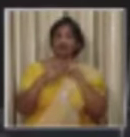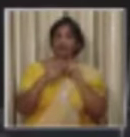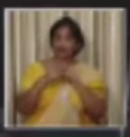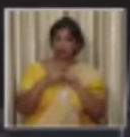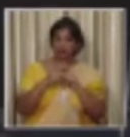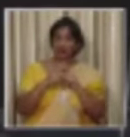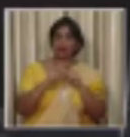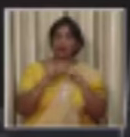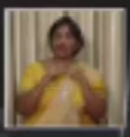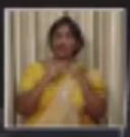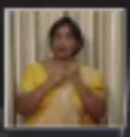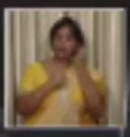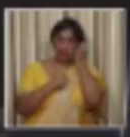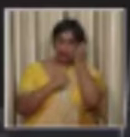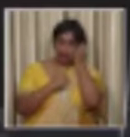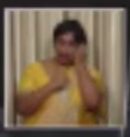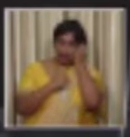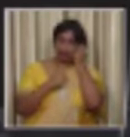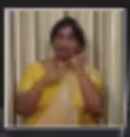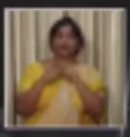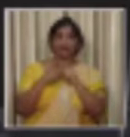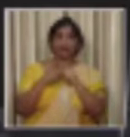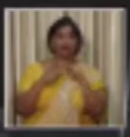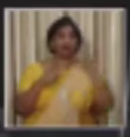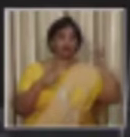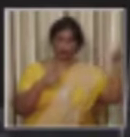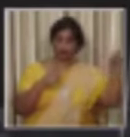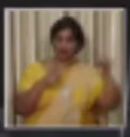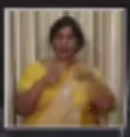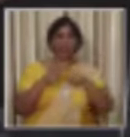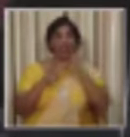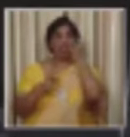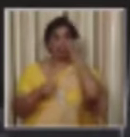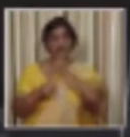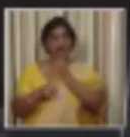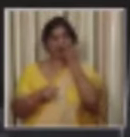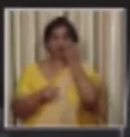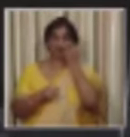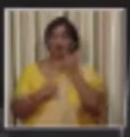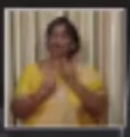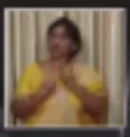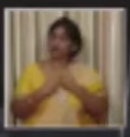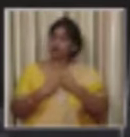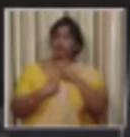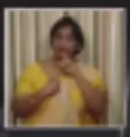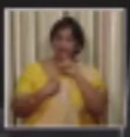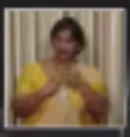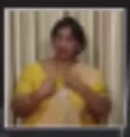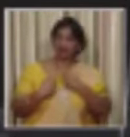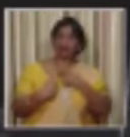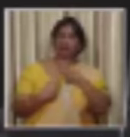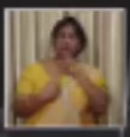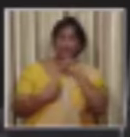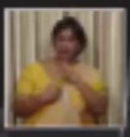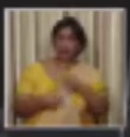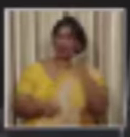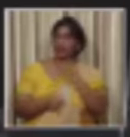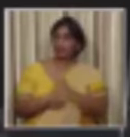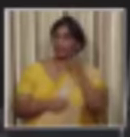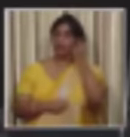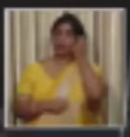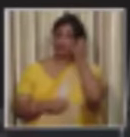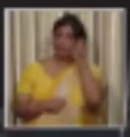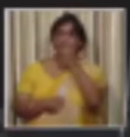එකක් අප්‍රේල් යෝජනාව ඒ පැත්තෙන්, එකක් ආණ්ඩුවේ යෝජනාව. මම කියන්නේ ආණ්ඩුවේ